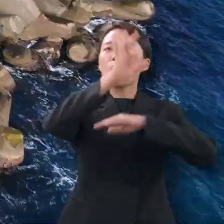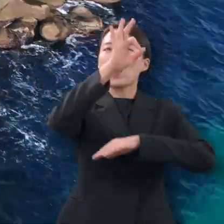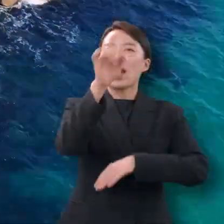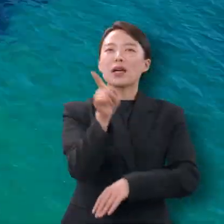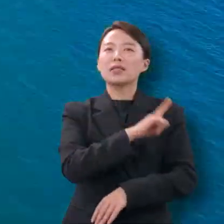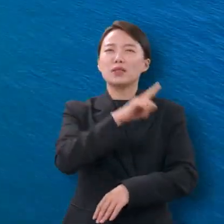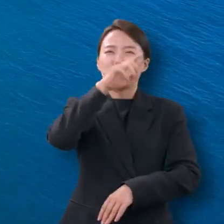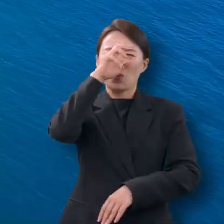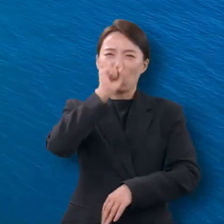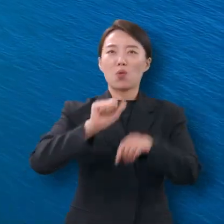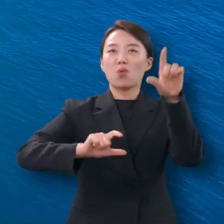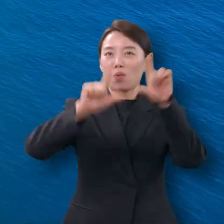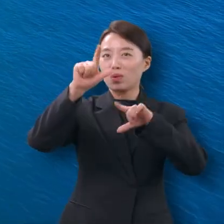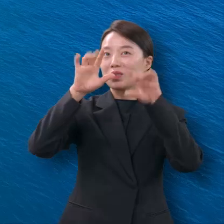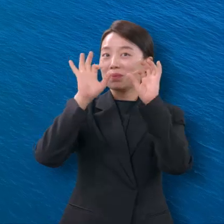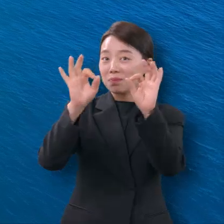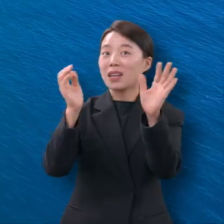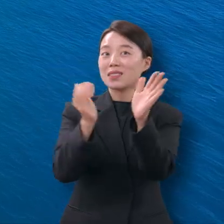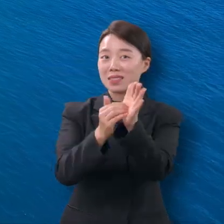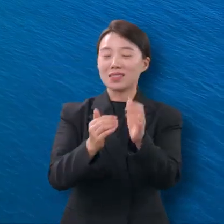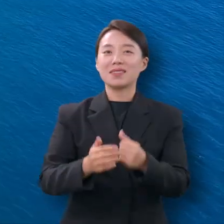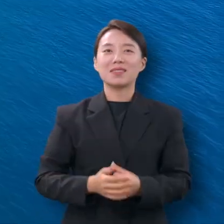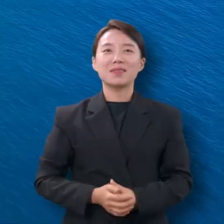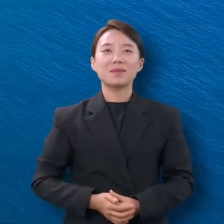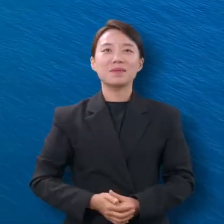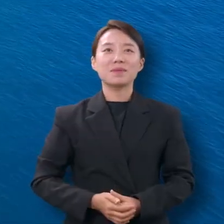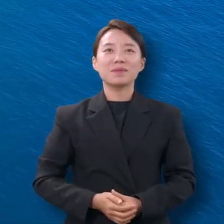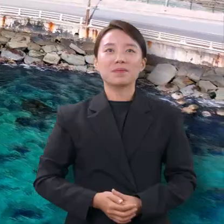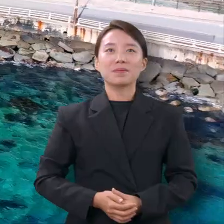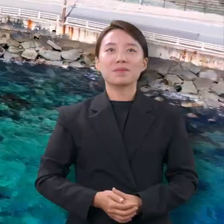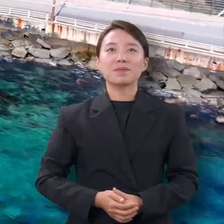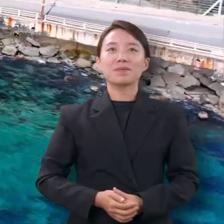동해안 최고의 숨은 비경을 찾았습니다.